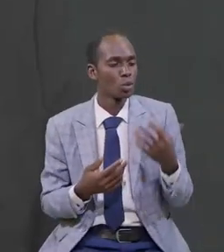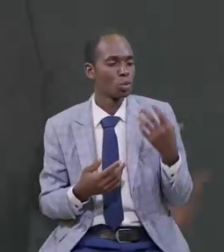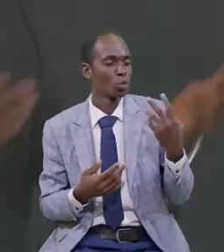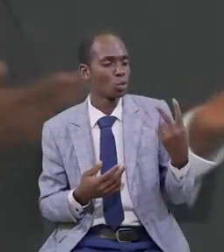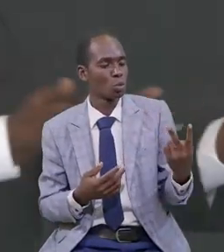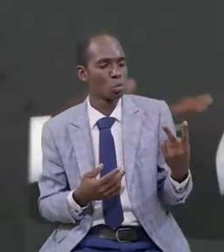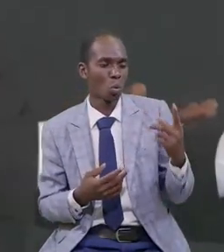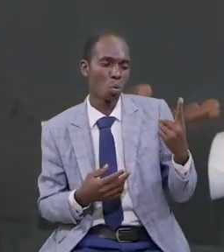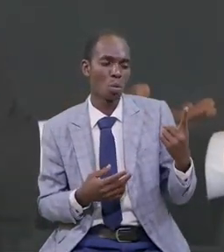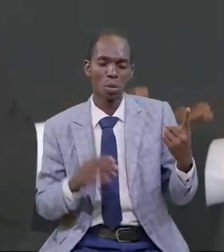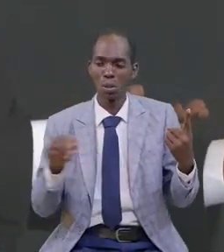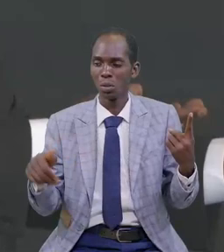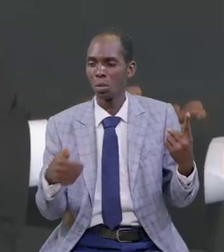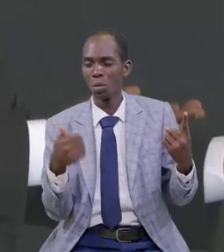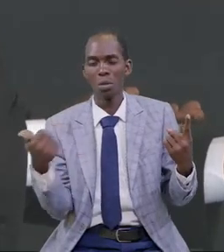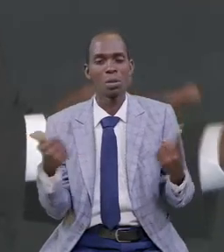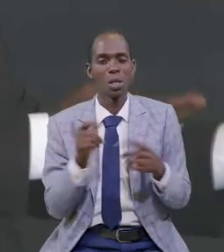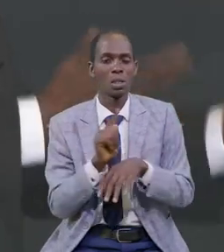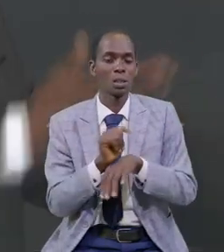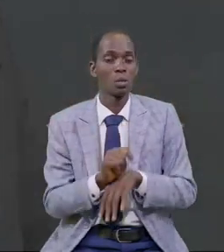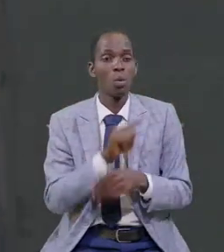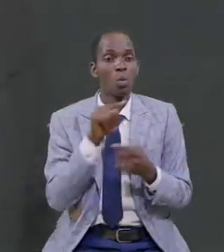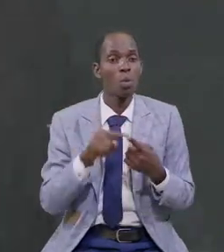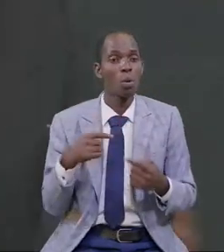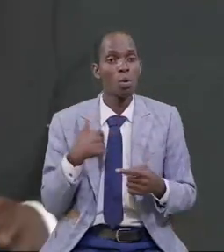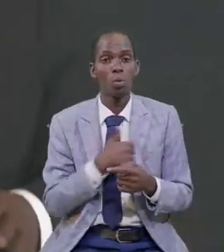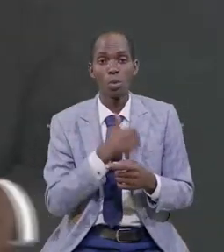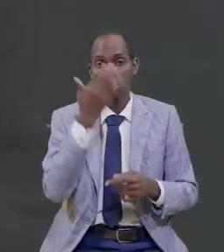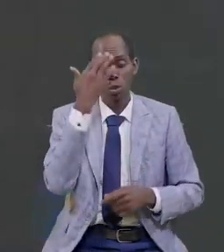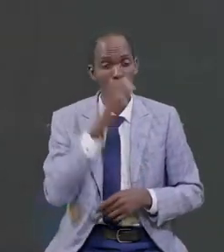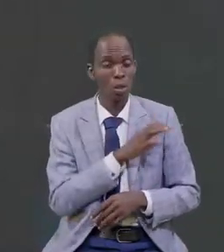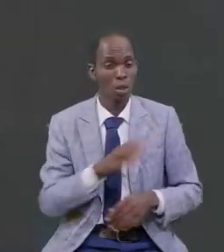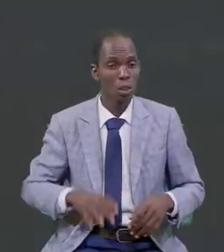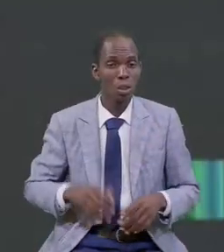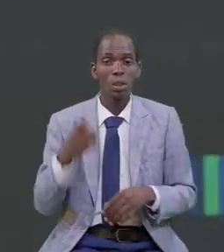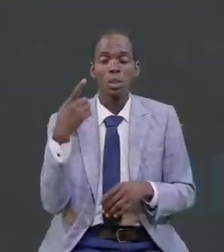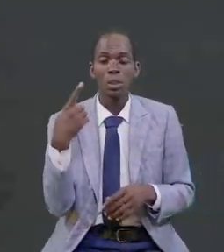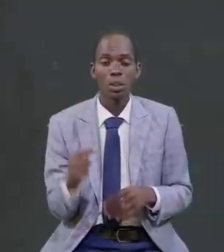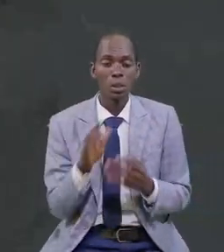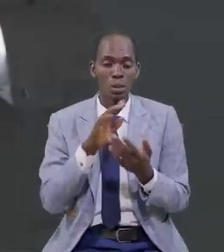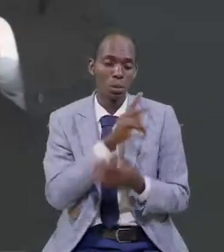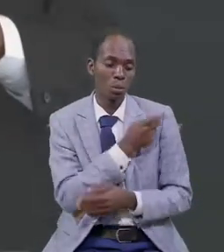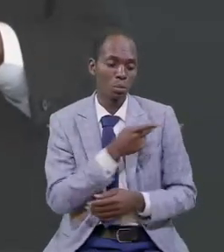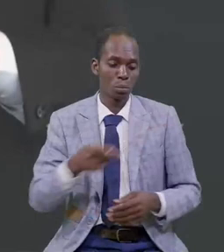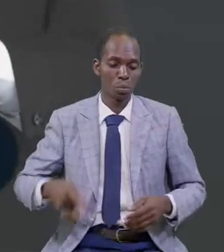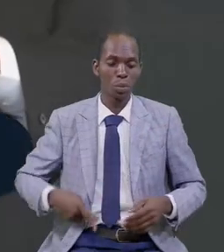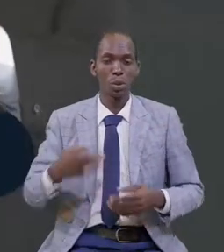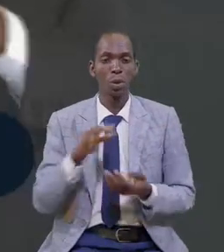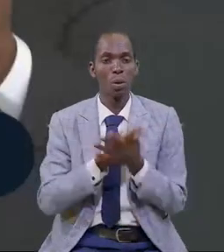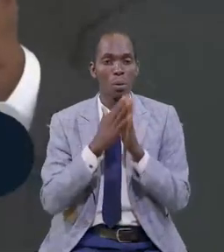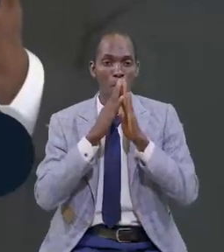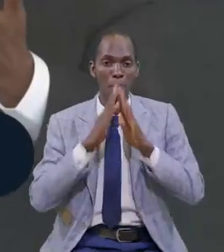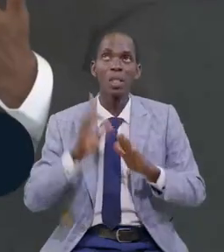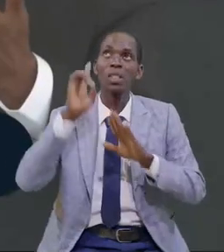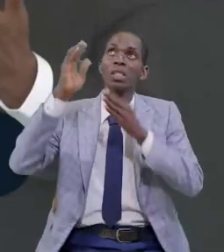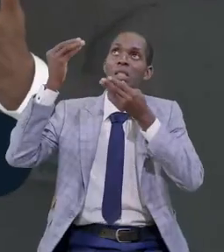tribu et de C cette tribu avec l'autre tribu il y a la paix lorsque nous connaissons Christ le Prince de la Paix il nous